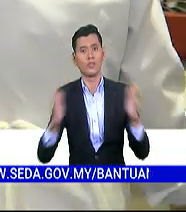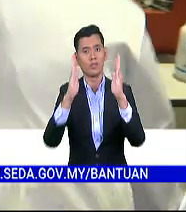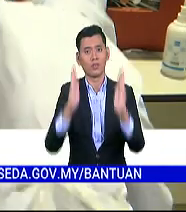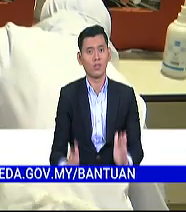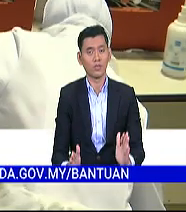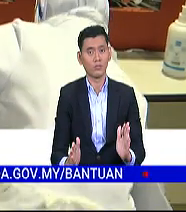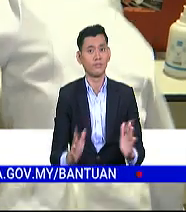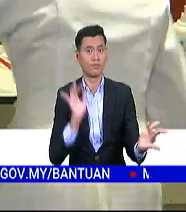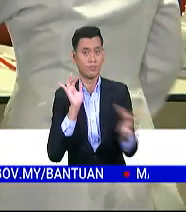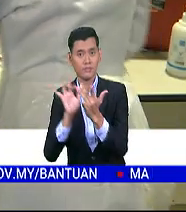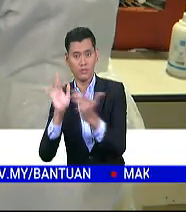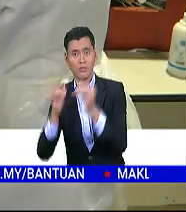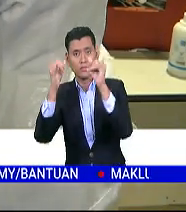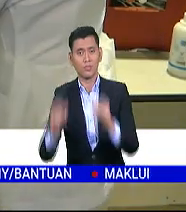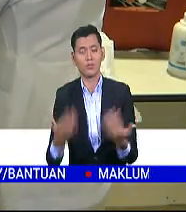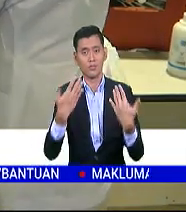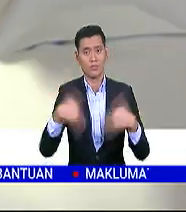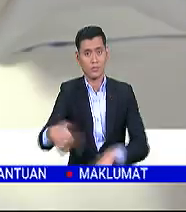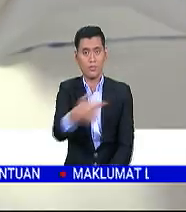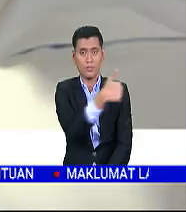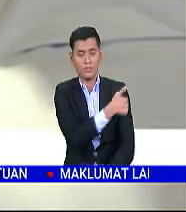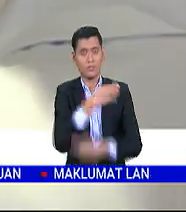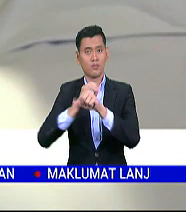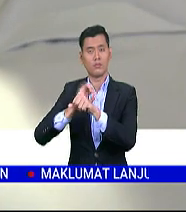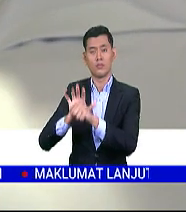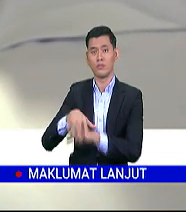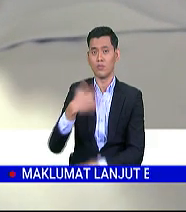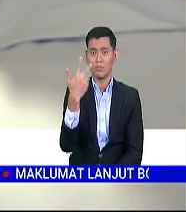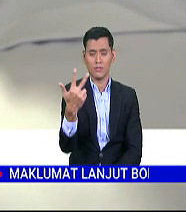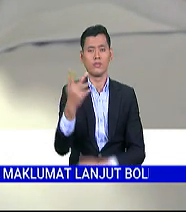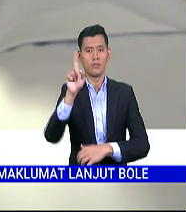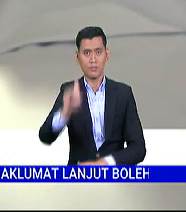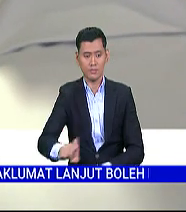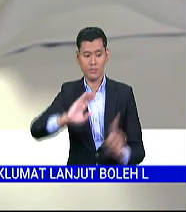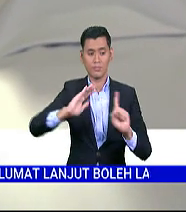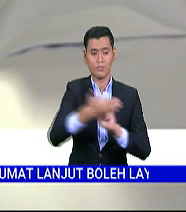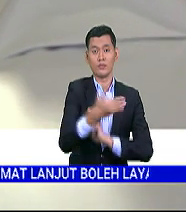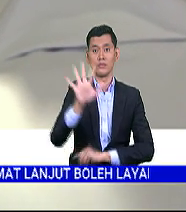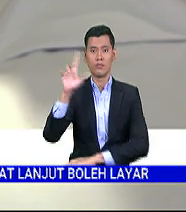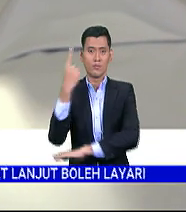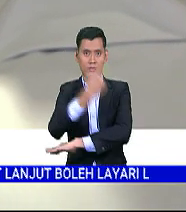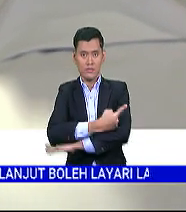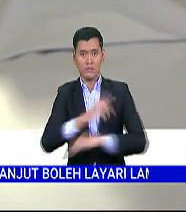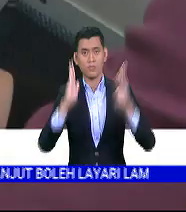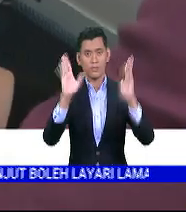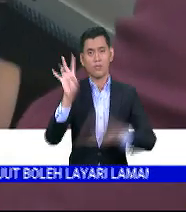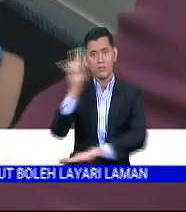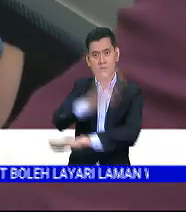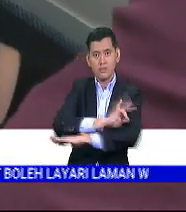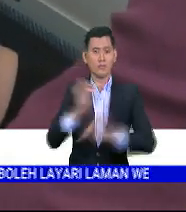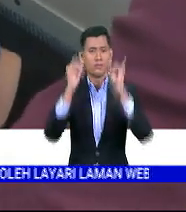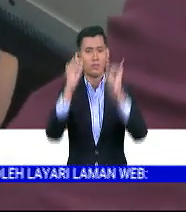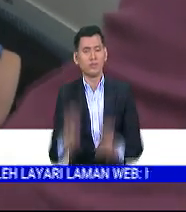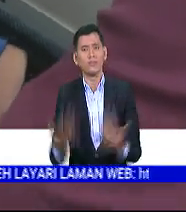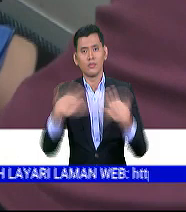individu yang sudah menerima dos penggalak perlu menjalani kuarantin selama 5 hari. Manakala tempoh 7 hari ke atas individu